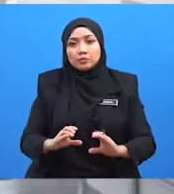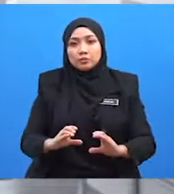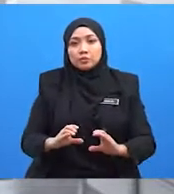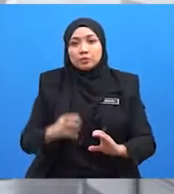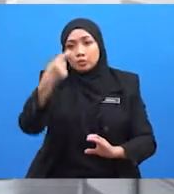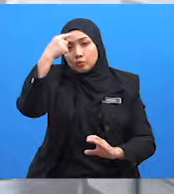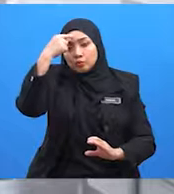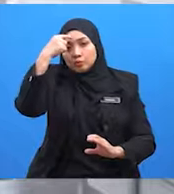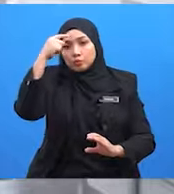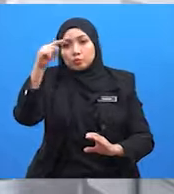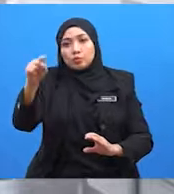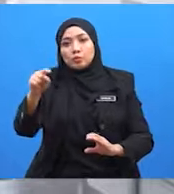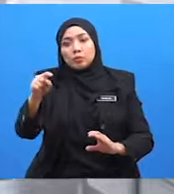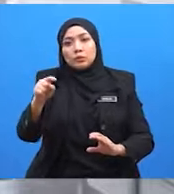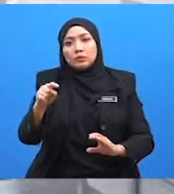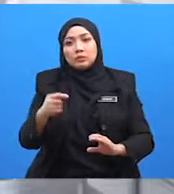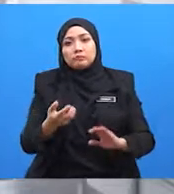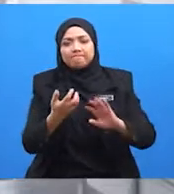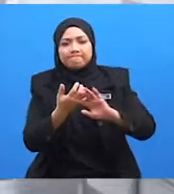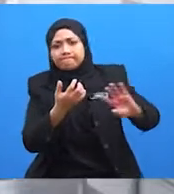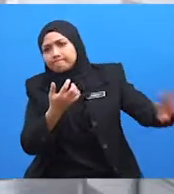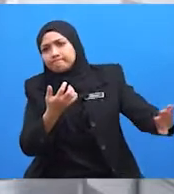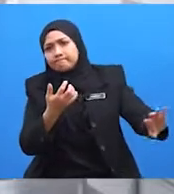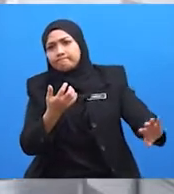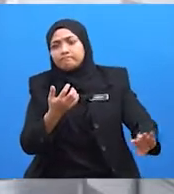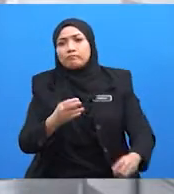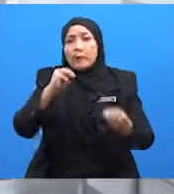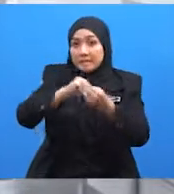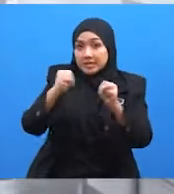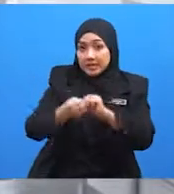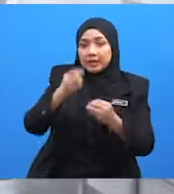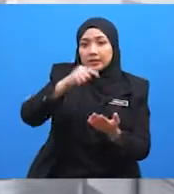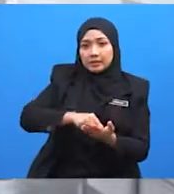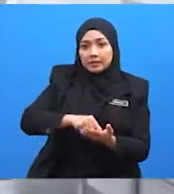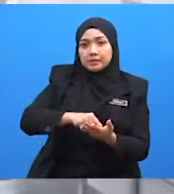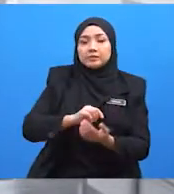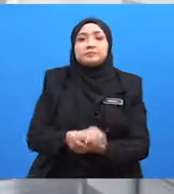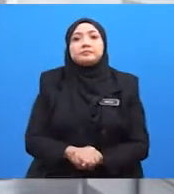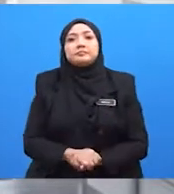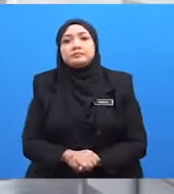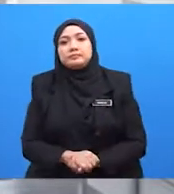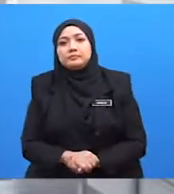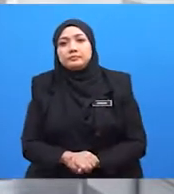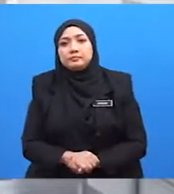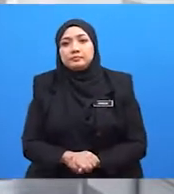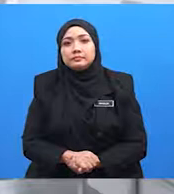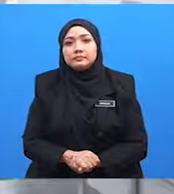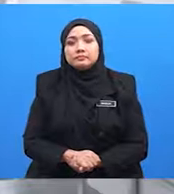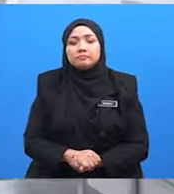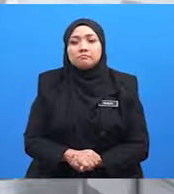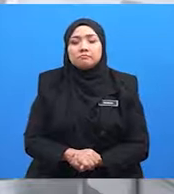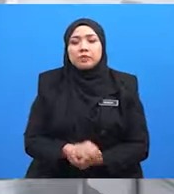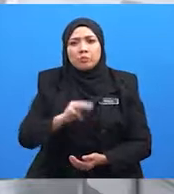teknologi? Kalau yang dah tahu, alhamdulillah, bagus. Tapi yang tidak